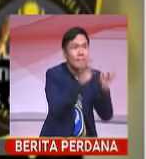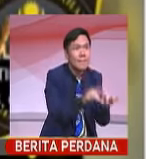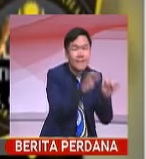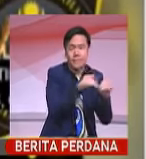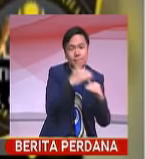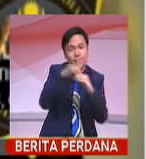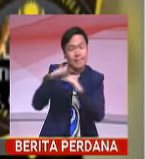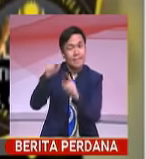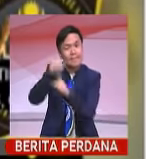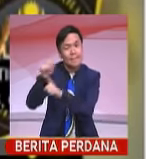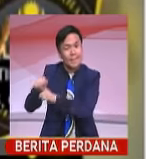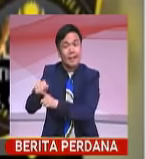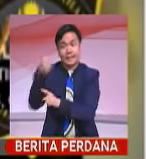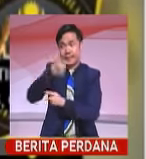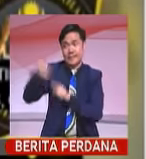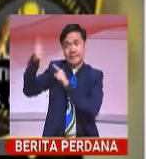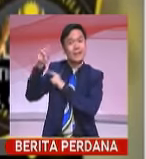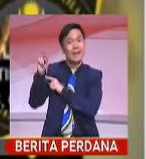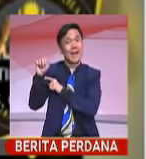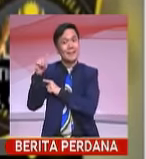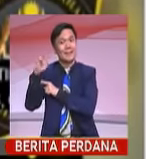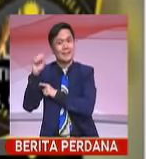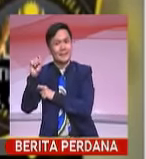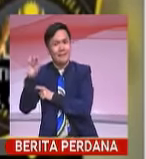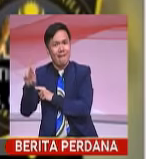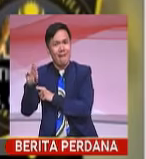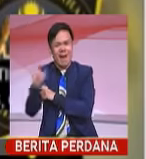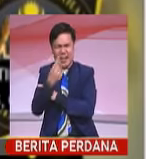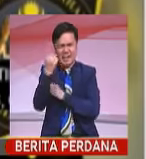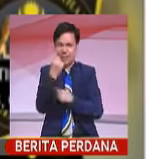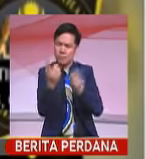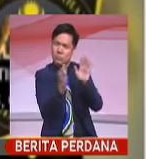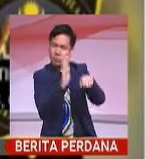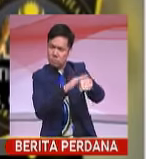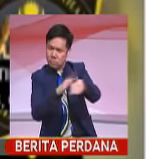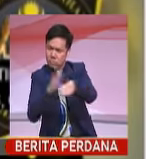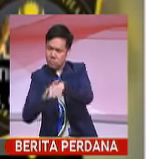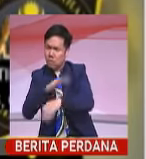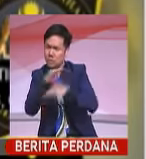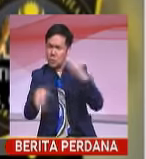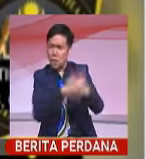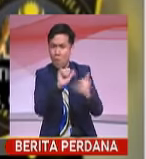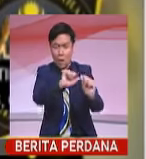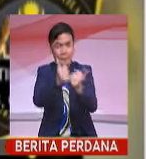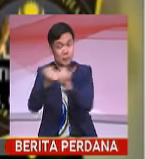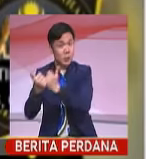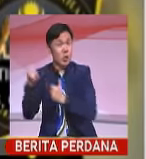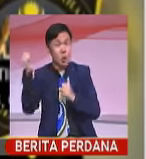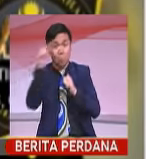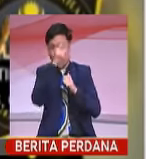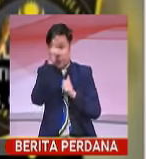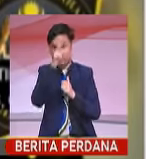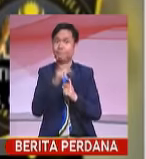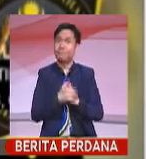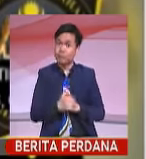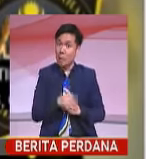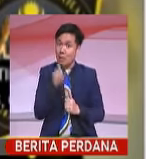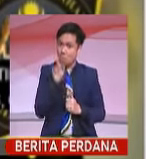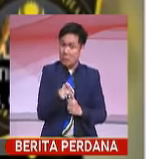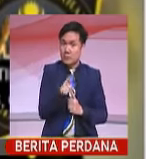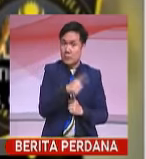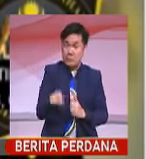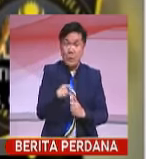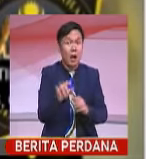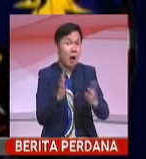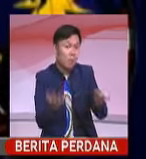Agensi Keselamatan Siber Negara Nexa mengeluarkan satu notis amaran kepada semua agensi kerajaan untuk mengambil